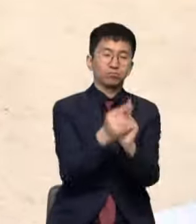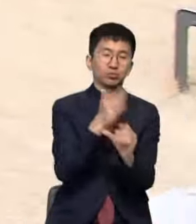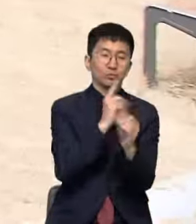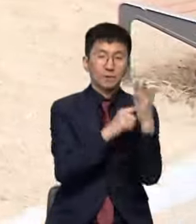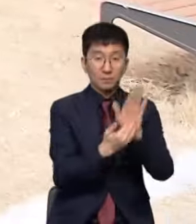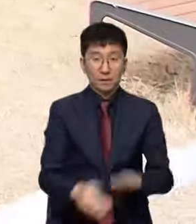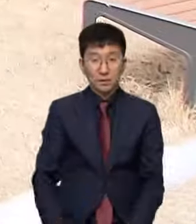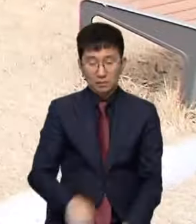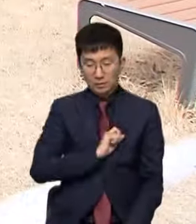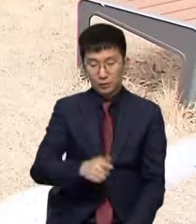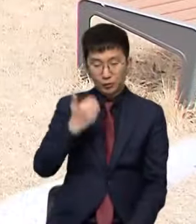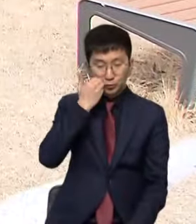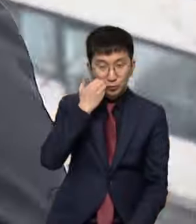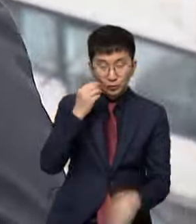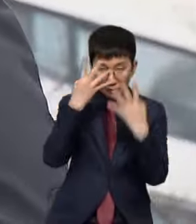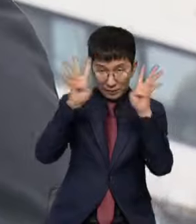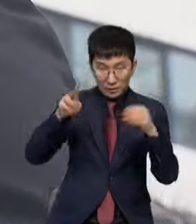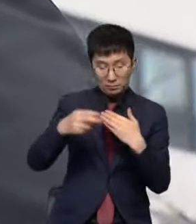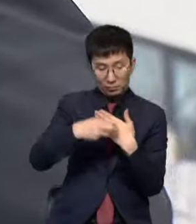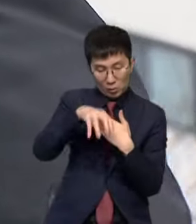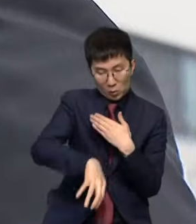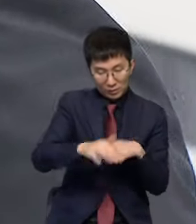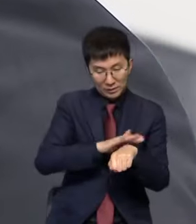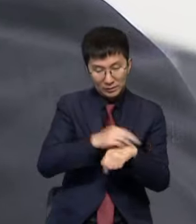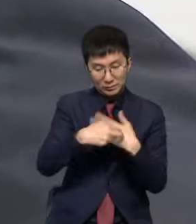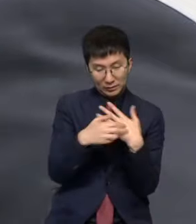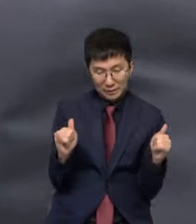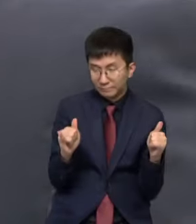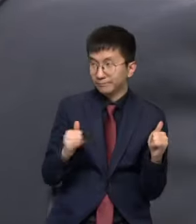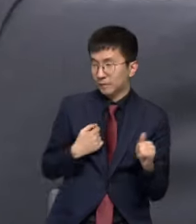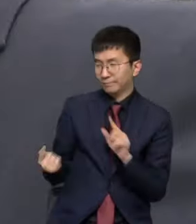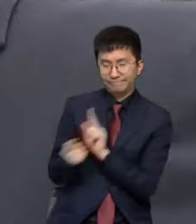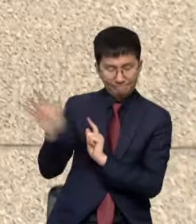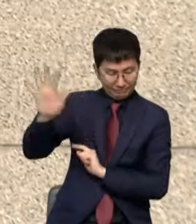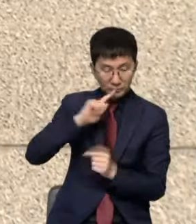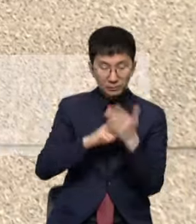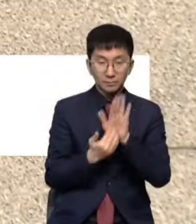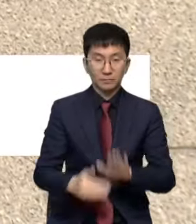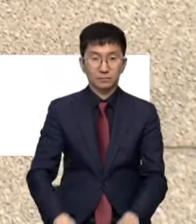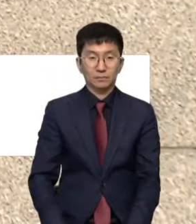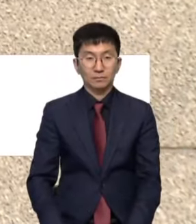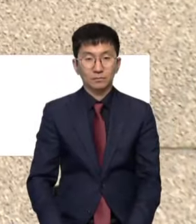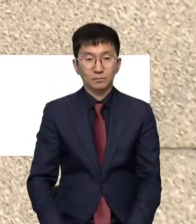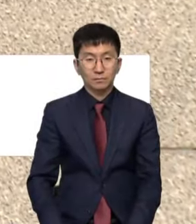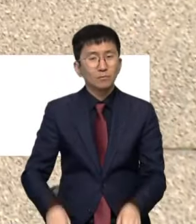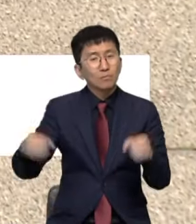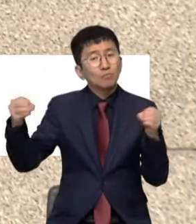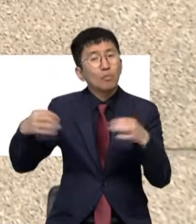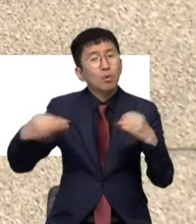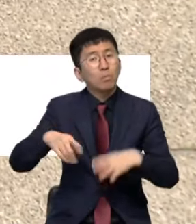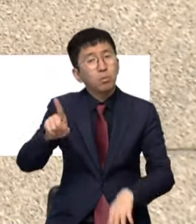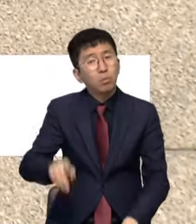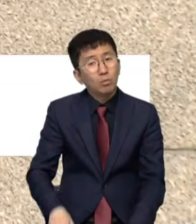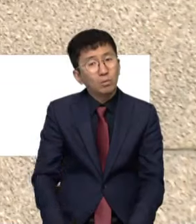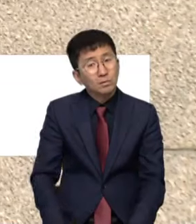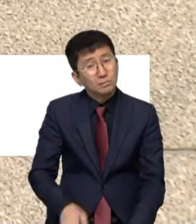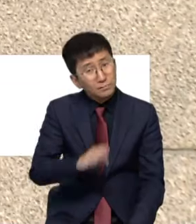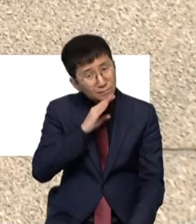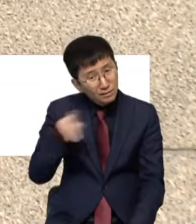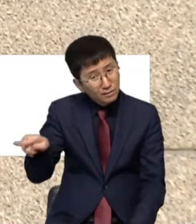대학병원 전공의 역시 공개 석상에서 불참 의사를 밝혔습니다. 그 대화 창구가 옳은 대화